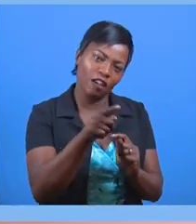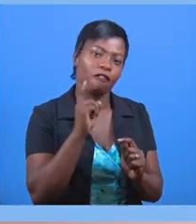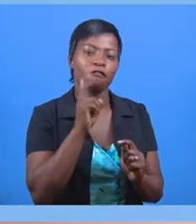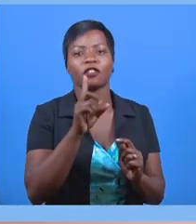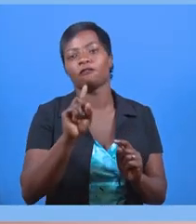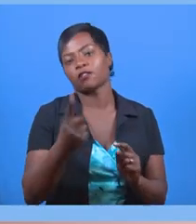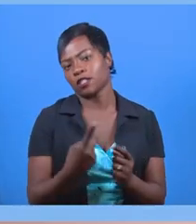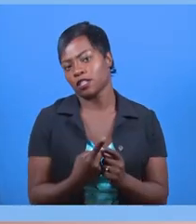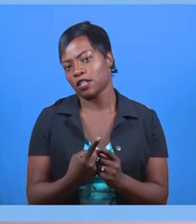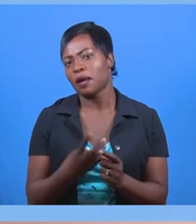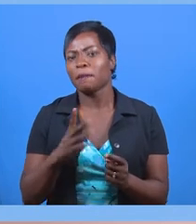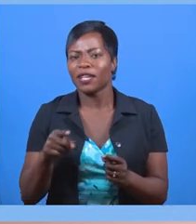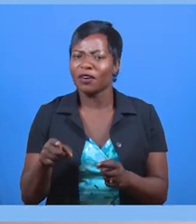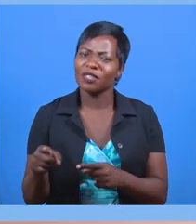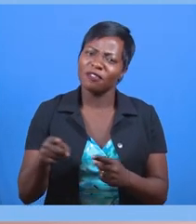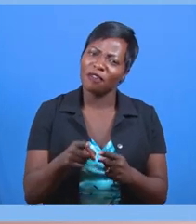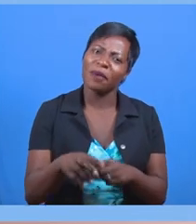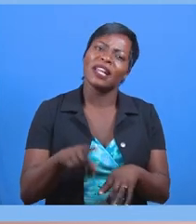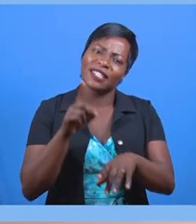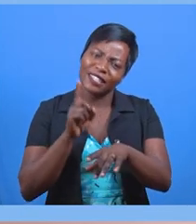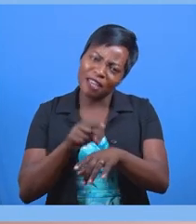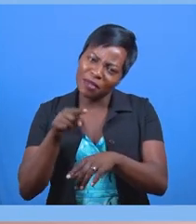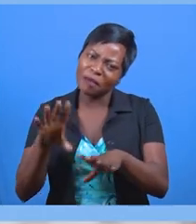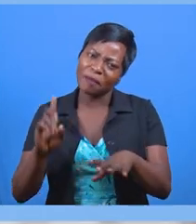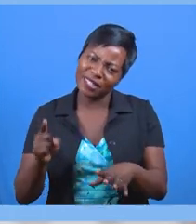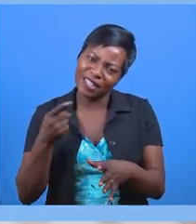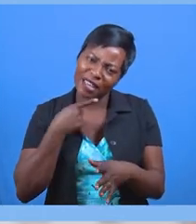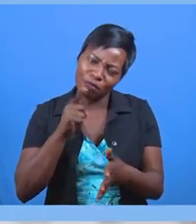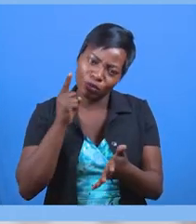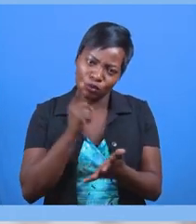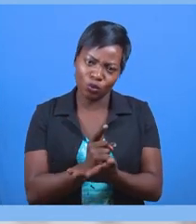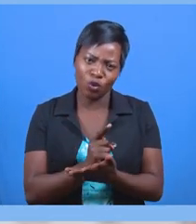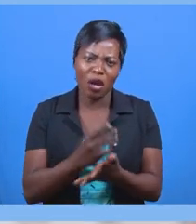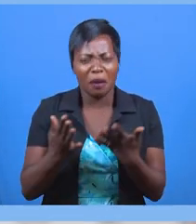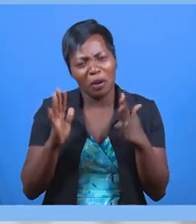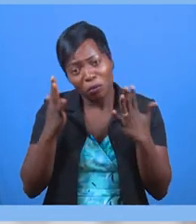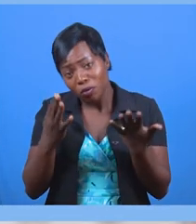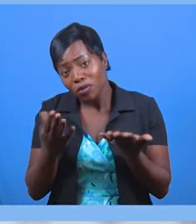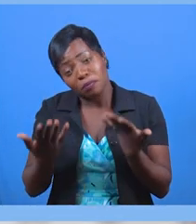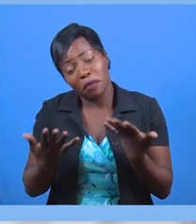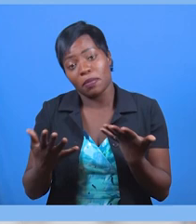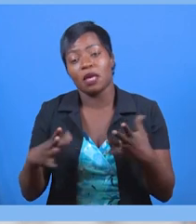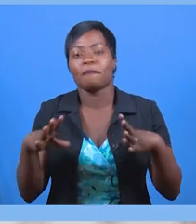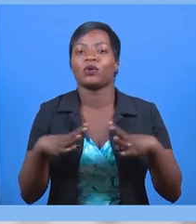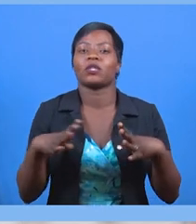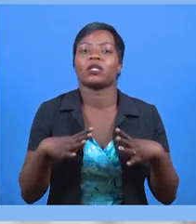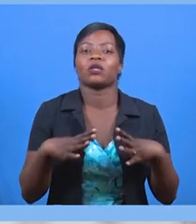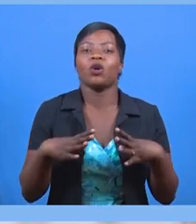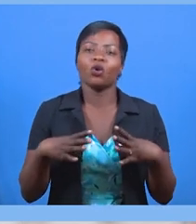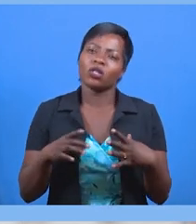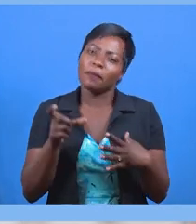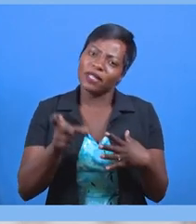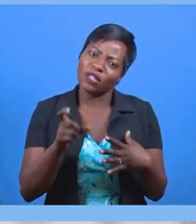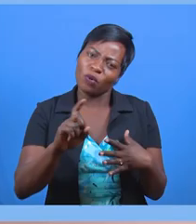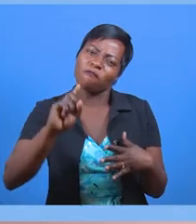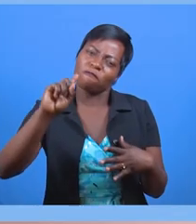kuti ngatifambirane nenguva izvozvo chiremba hamuone here zvakakosha kuti vanhu vataure kuzivisa vanhu nokuti